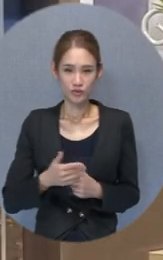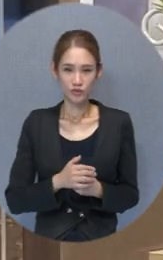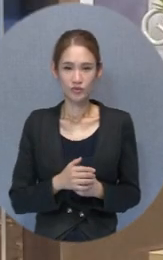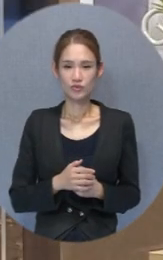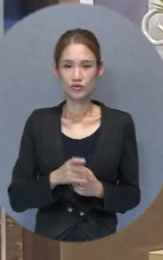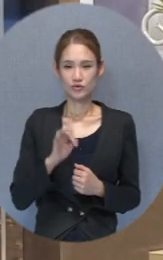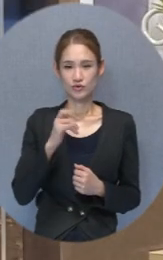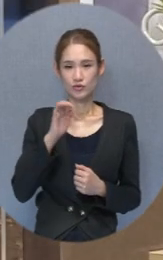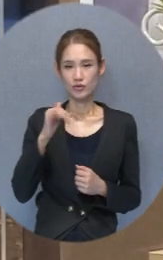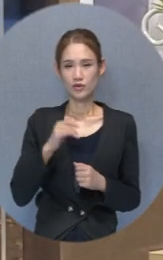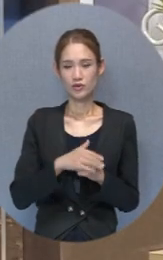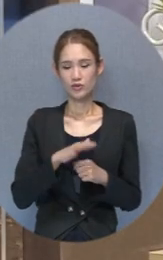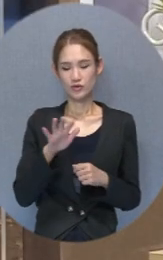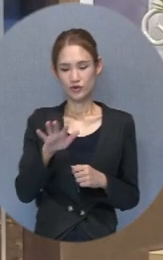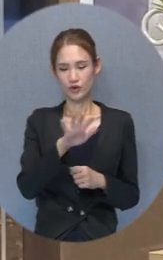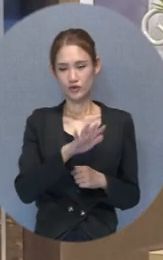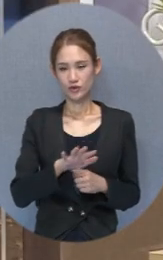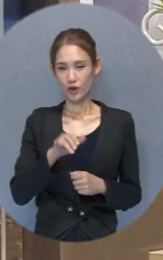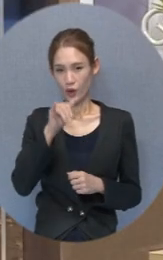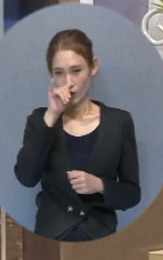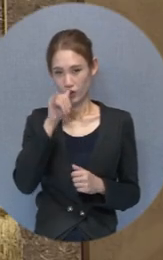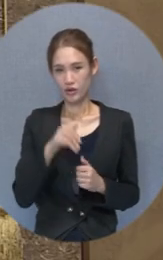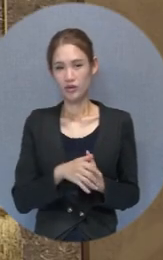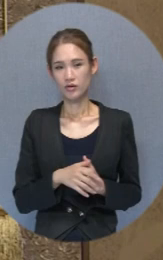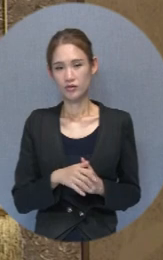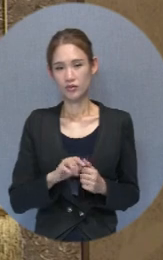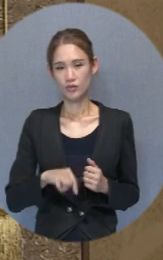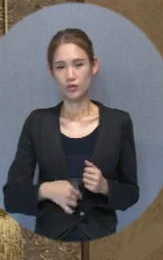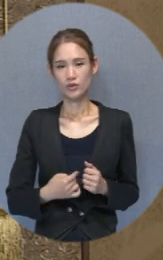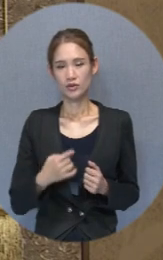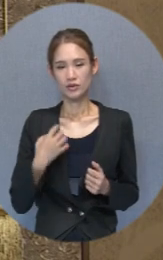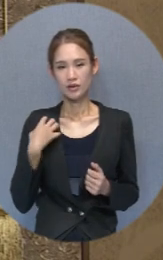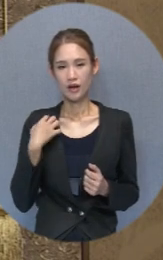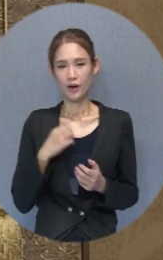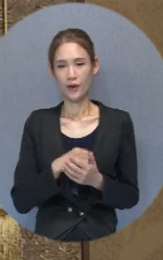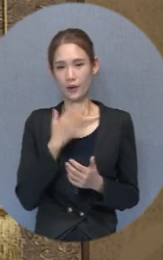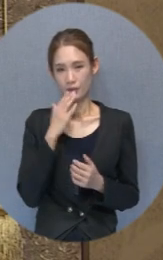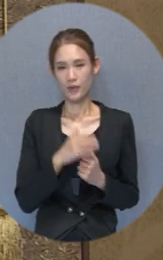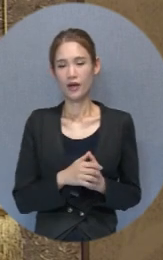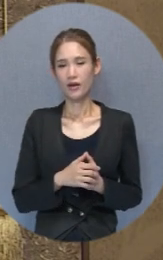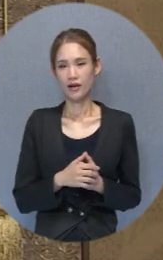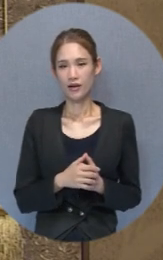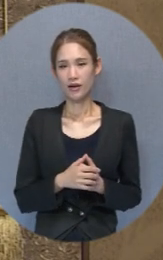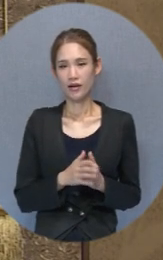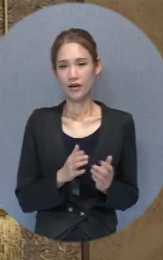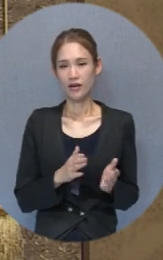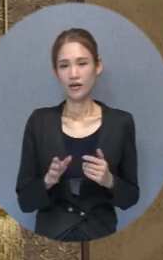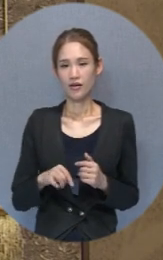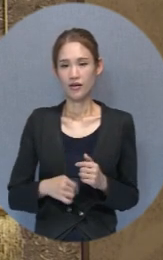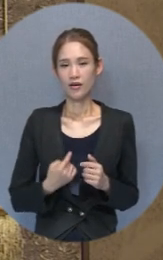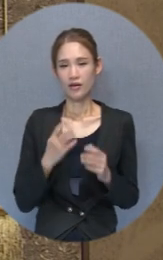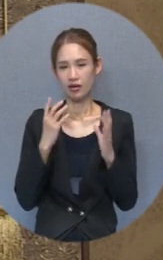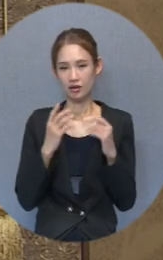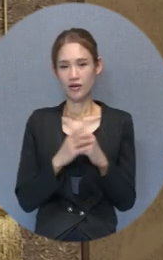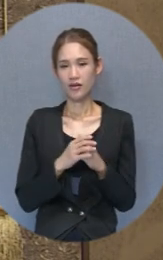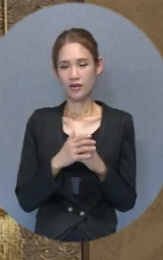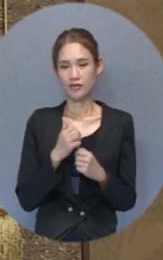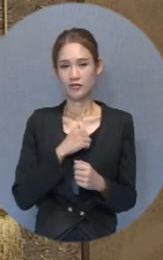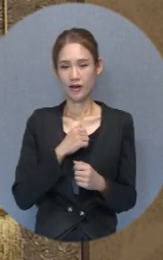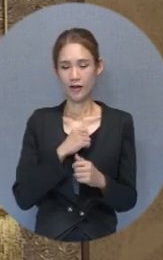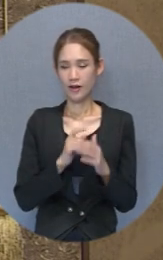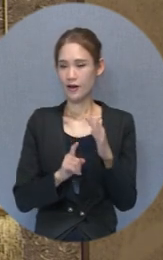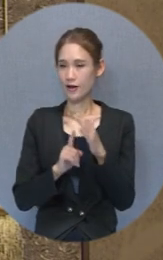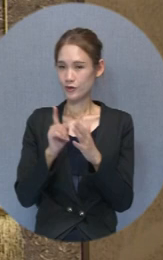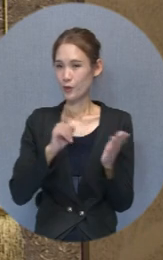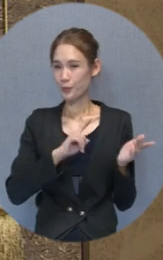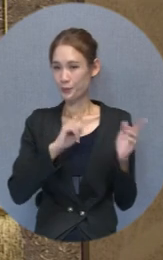유판도 점자로 되어 있거든요. 네. 혼자서 할 수 있게 된 거예요. 그래서 아이가 자존감이 높아지고 예.